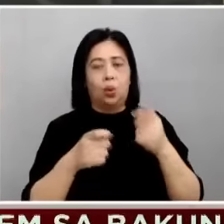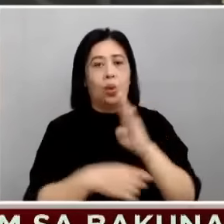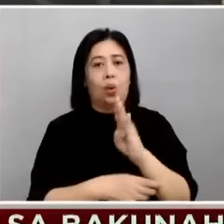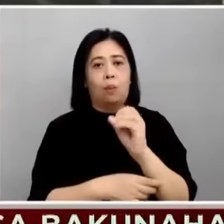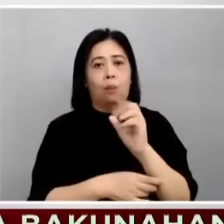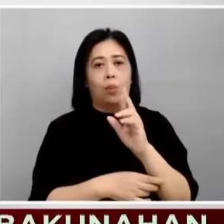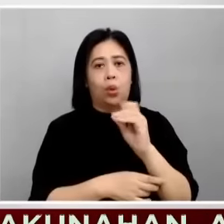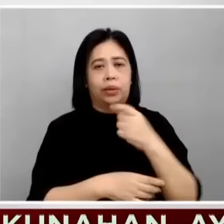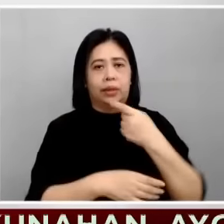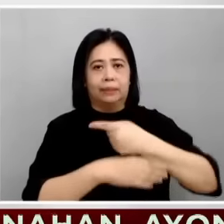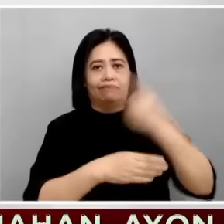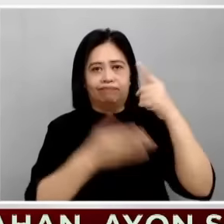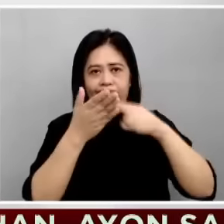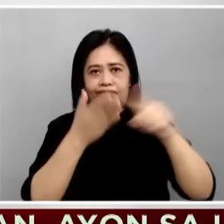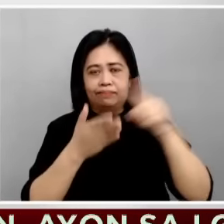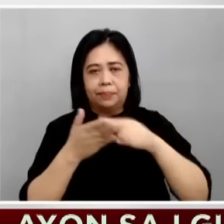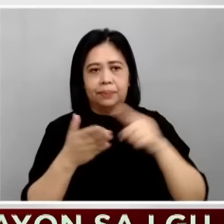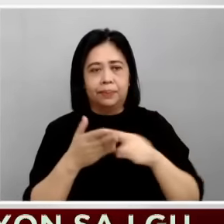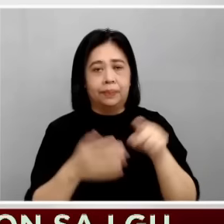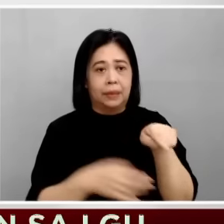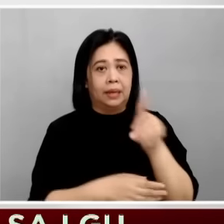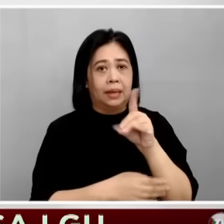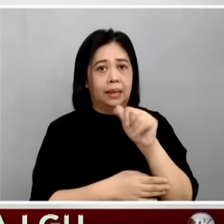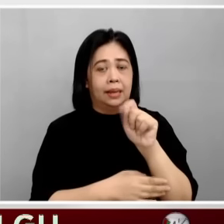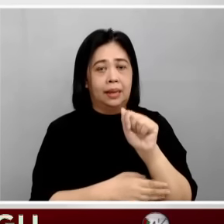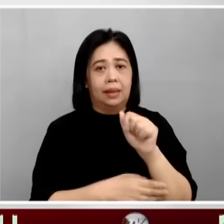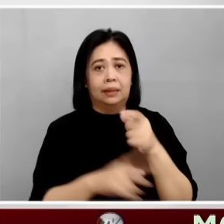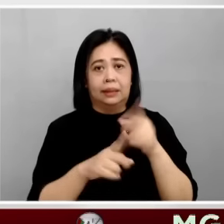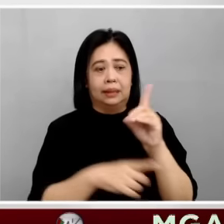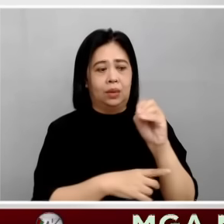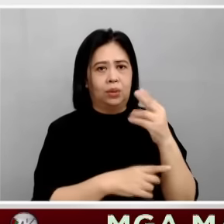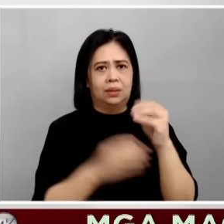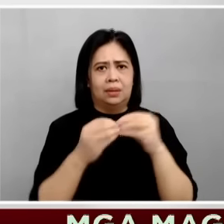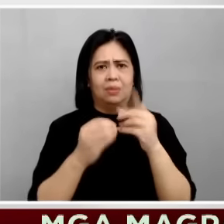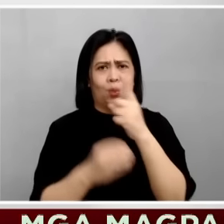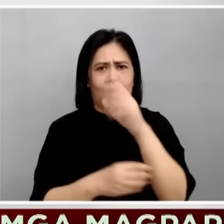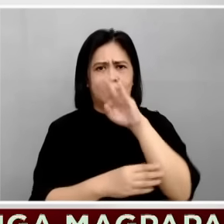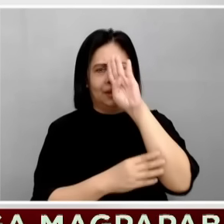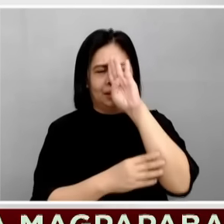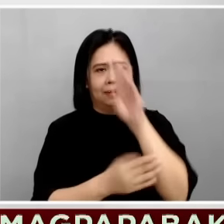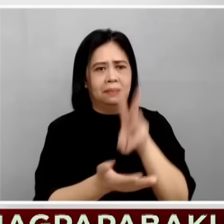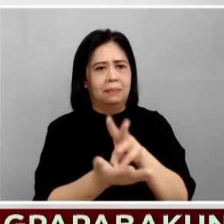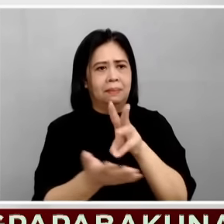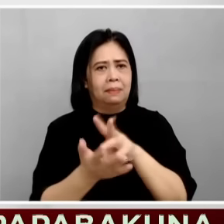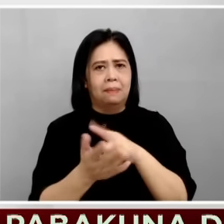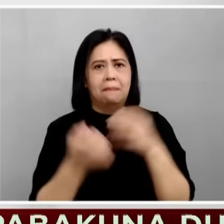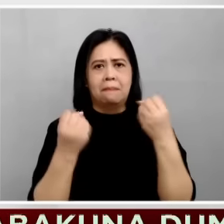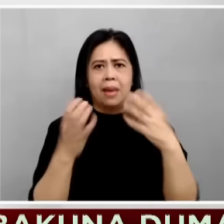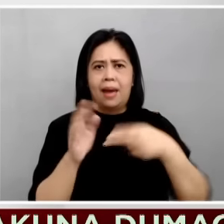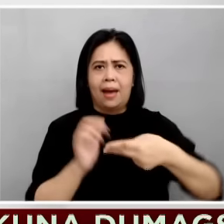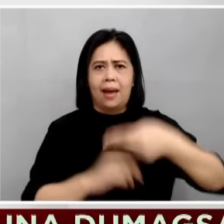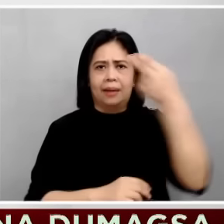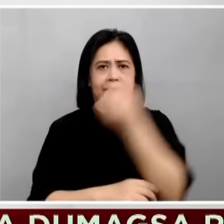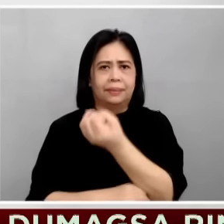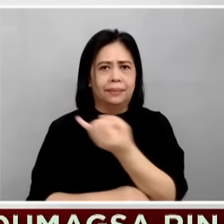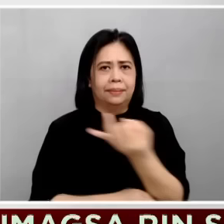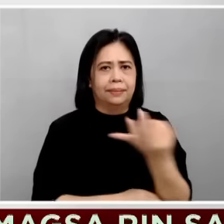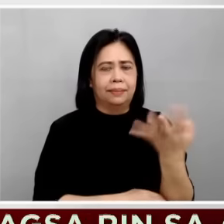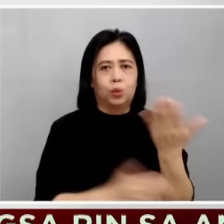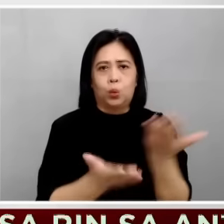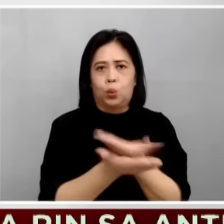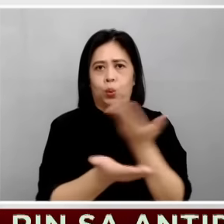na. Sa datos ng DOH, nangunguna ang Cavite sa mga lugar na may mataas na bilang ng mga